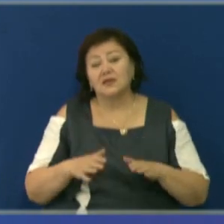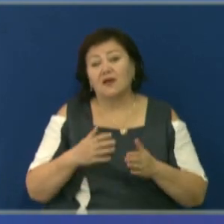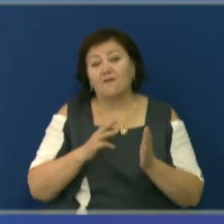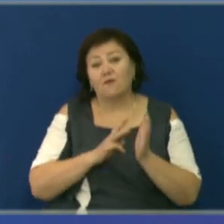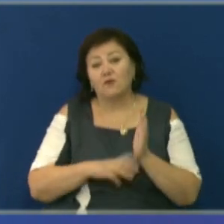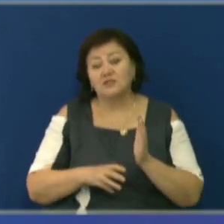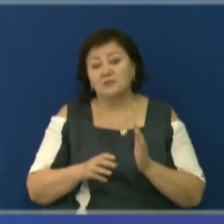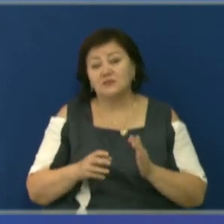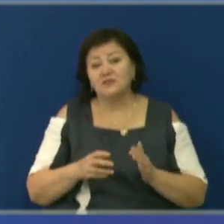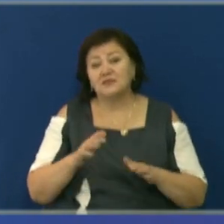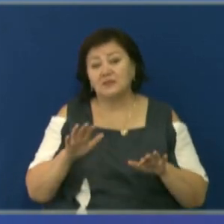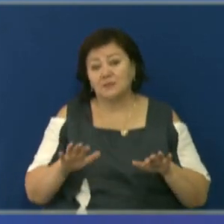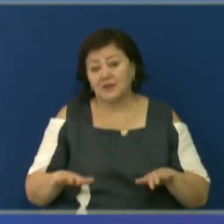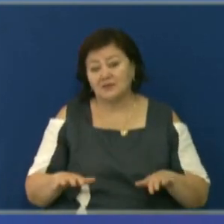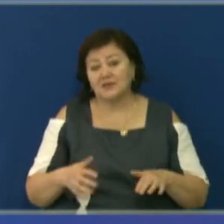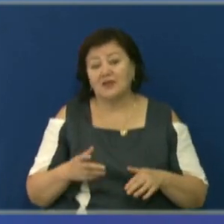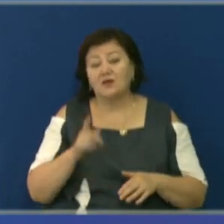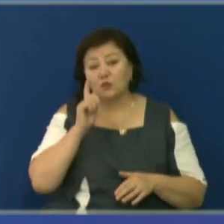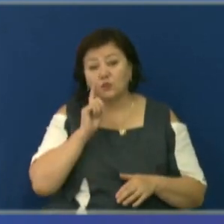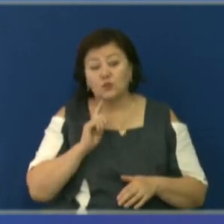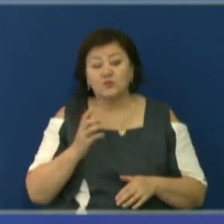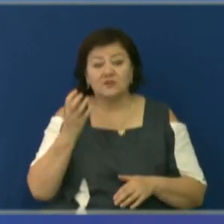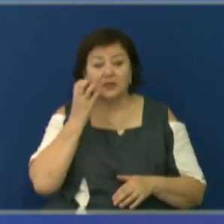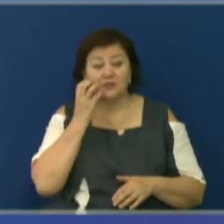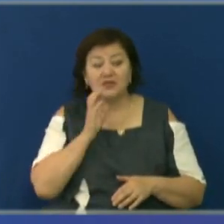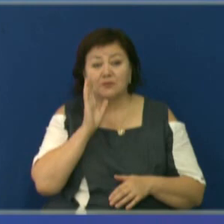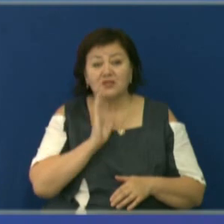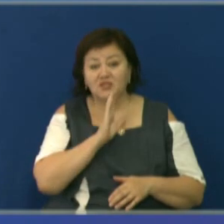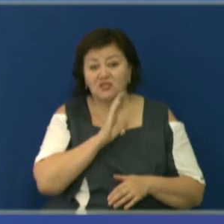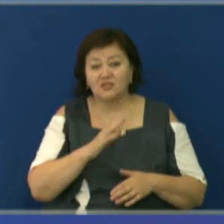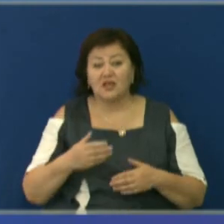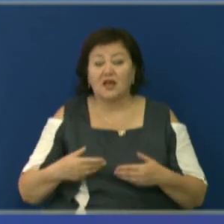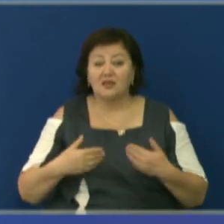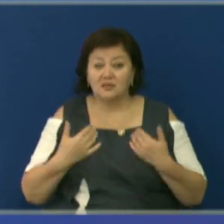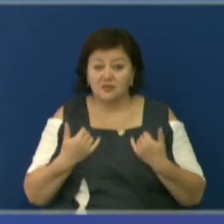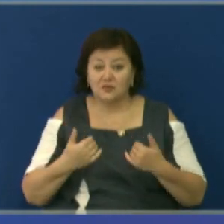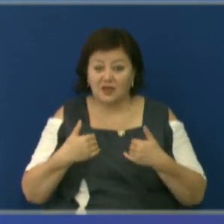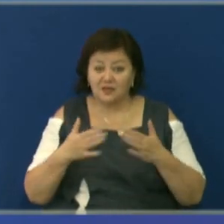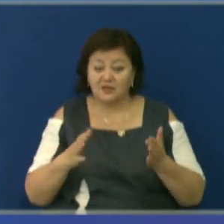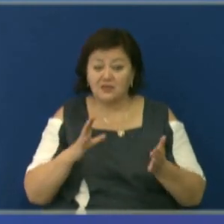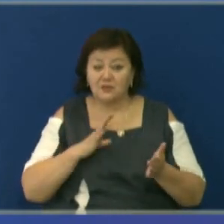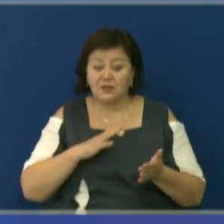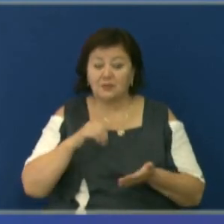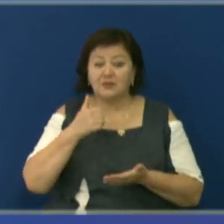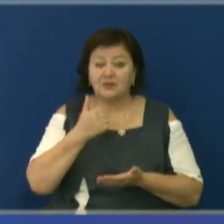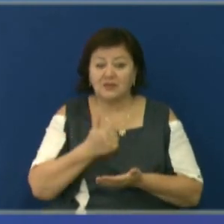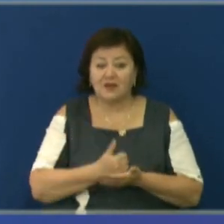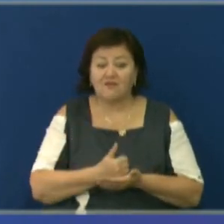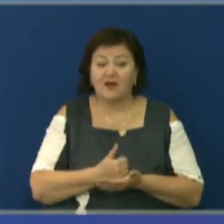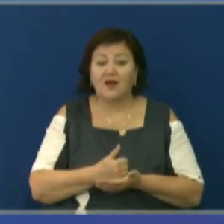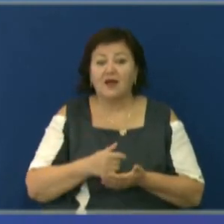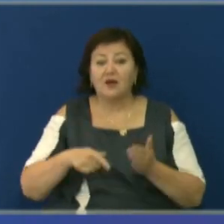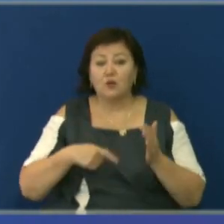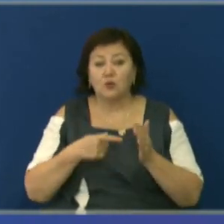современным оборудованием. Созданы все удобства для беременных. В официальном открытии корпуса приняли участие глава города Бахытжан